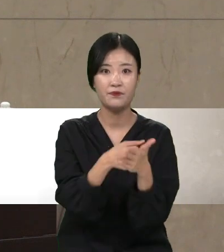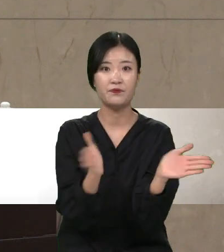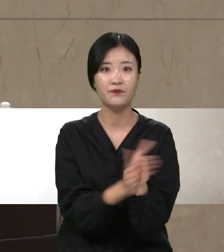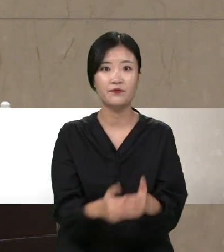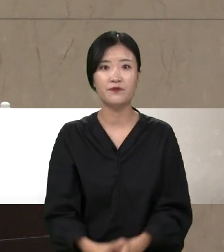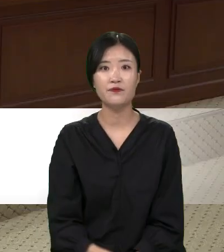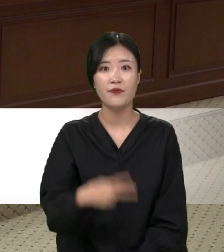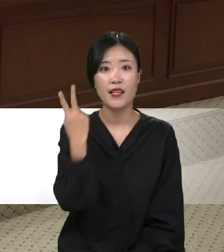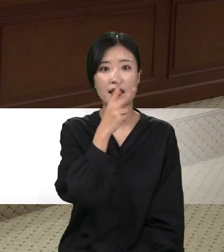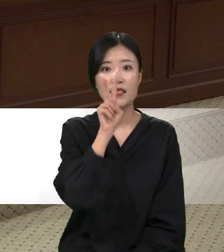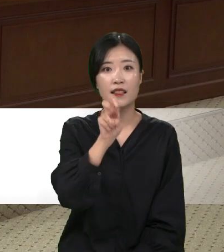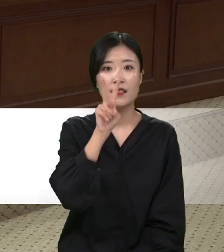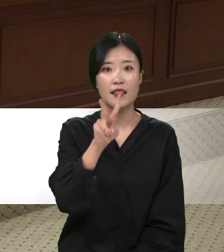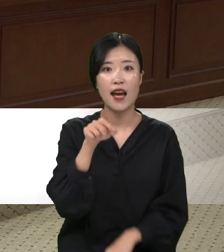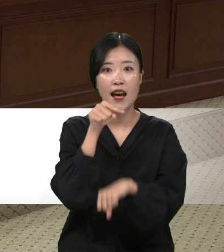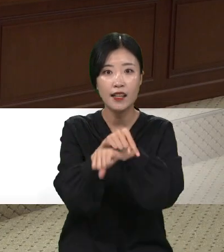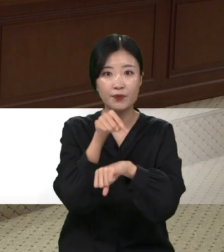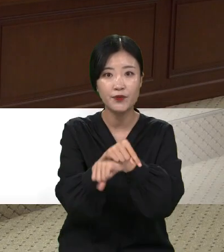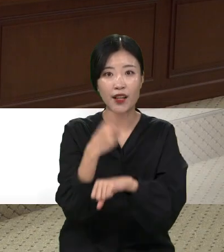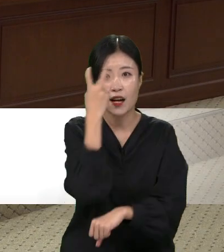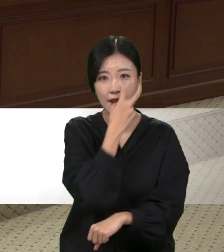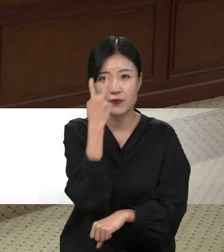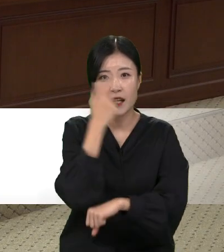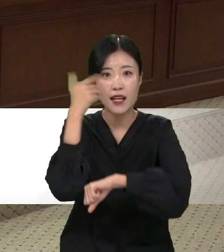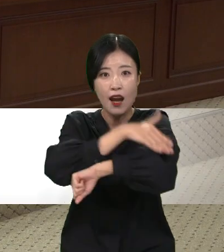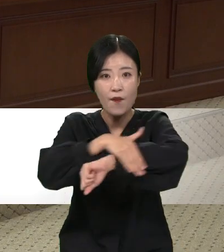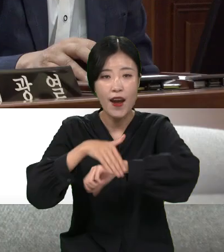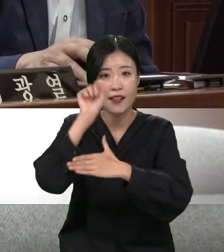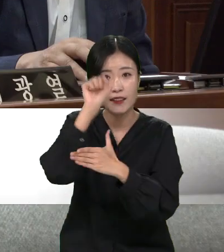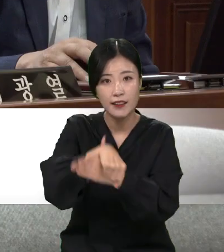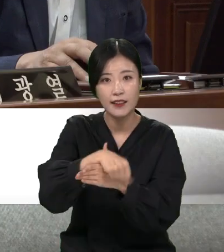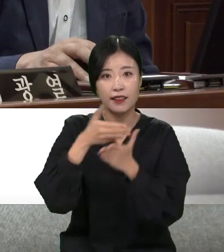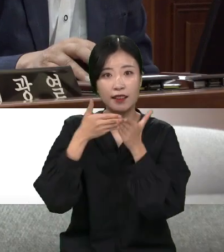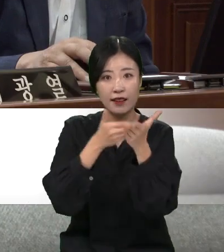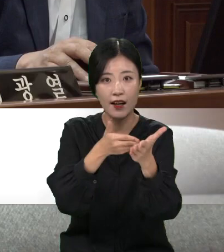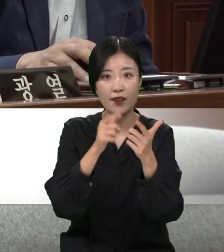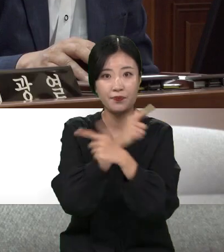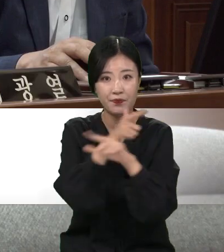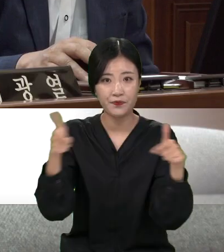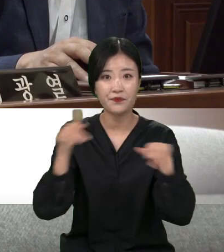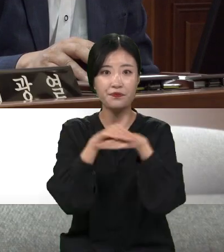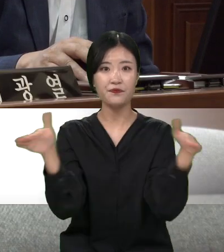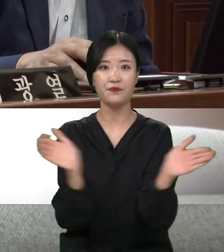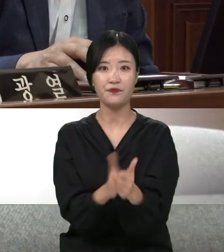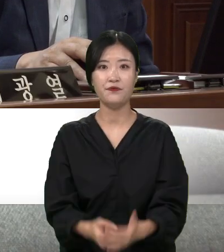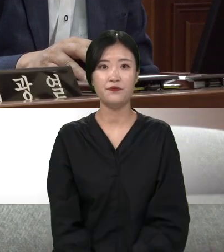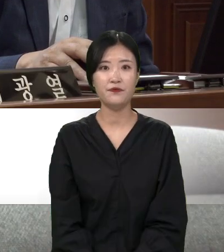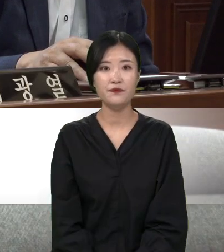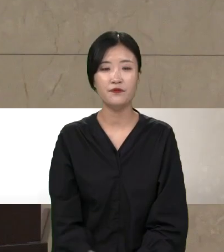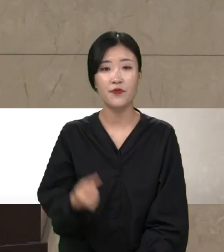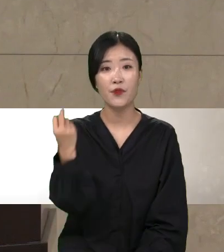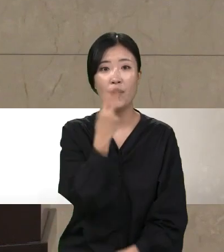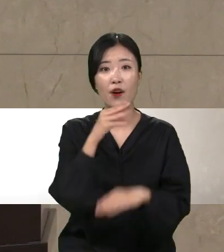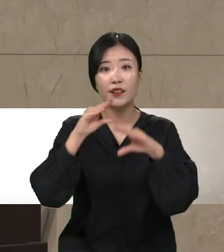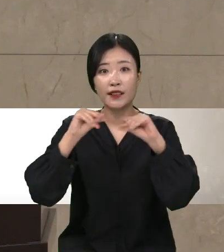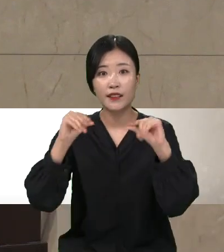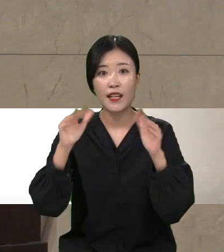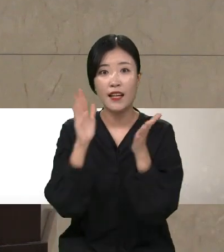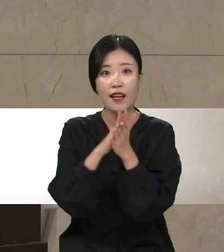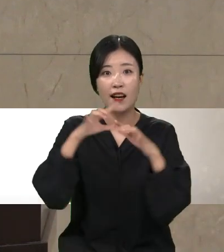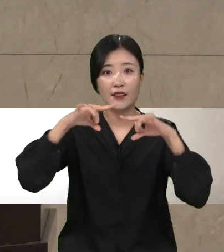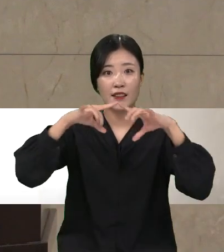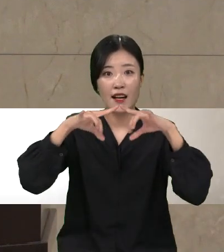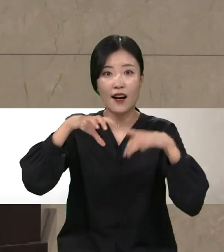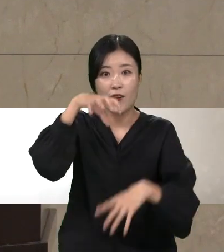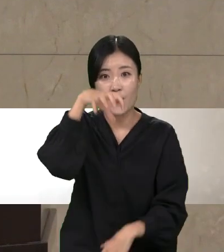이와 함께 시의회는 2022년 도 행정사무감사 계획서 승인의 건 등 안건을 처리했습니다 또 지열발전